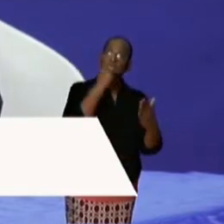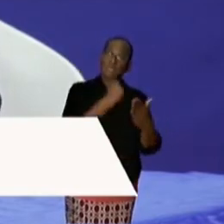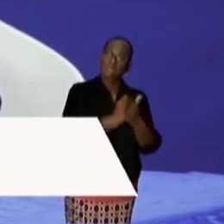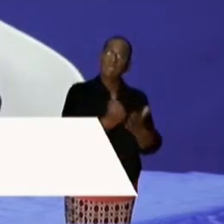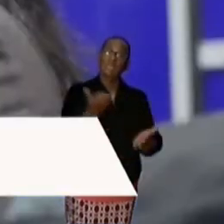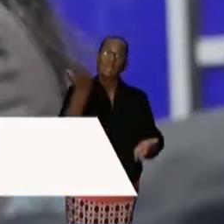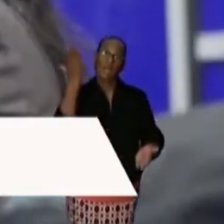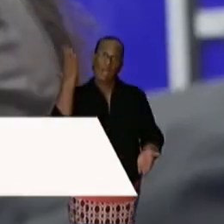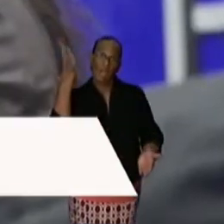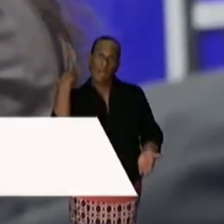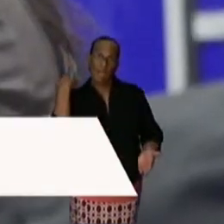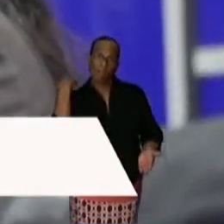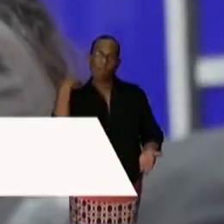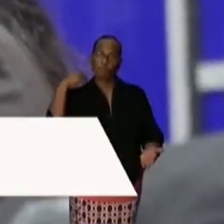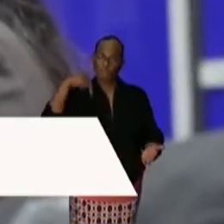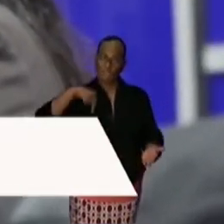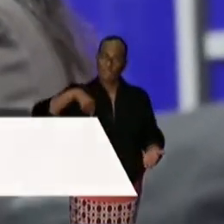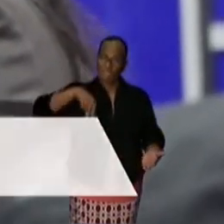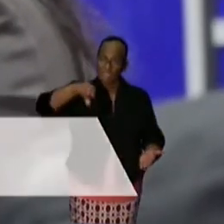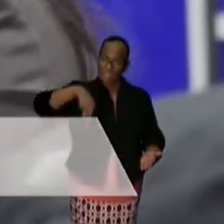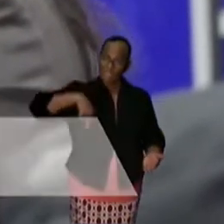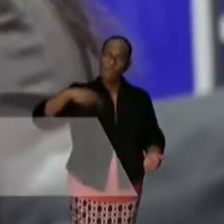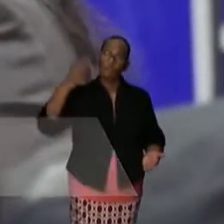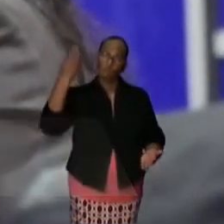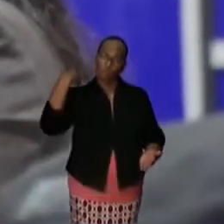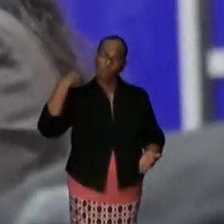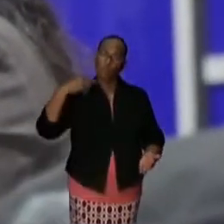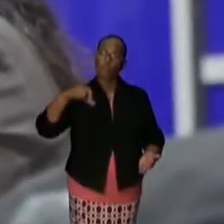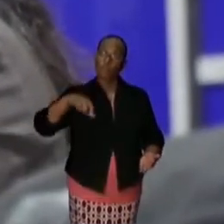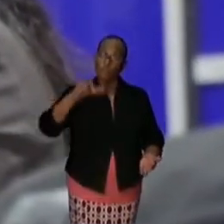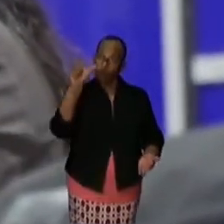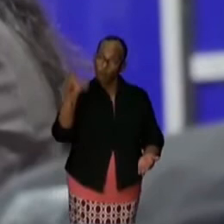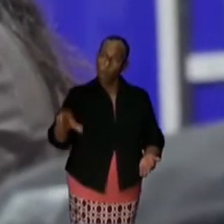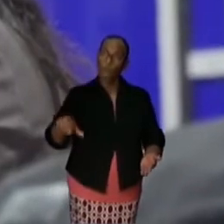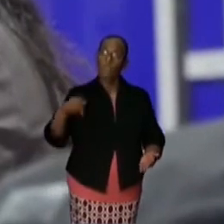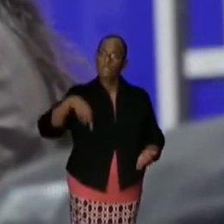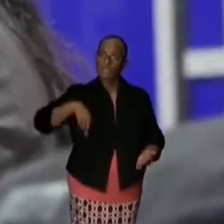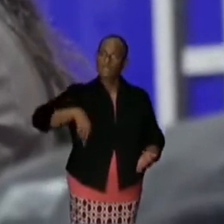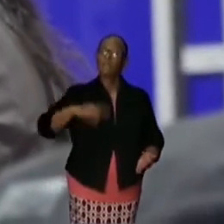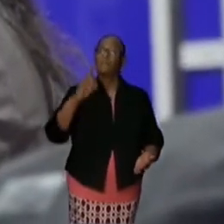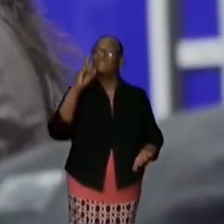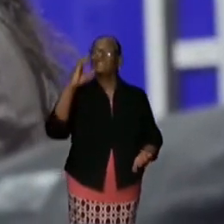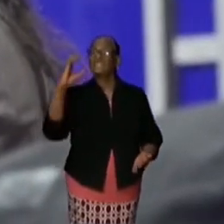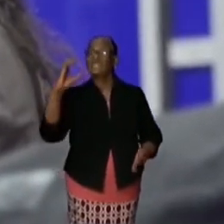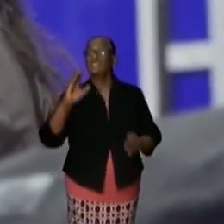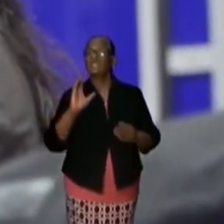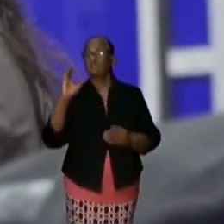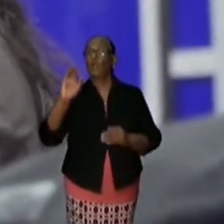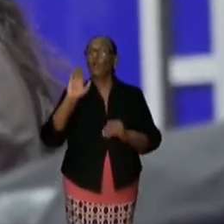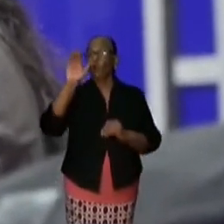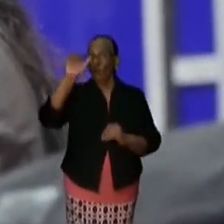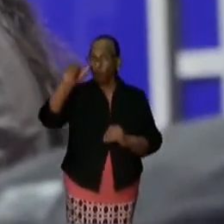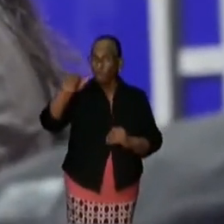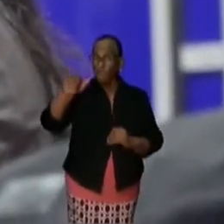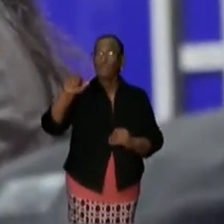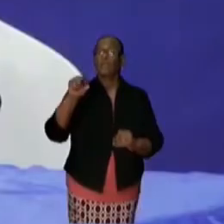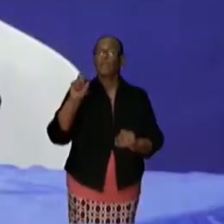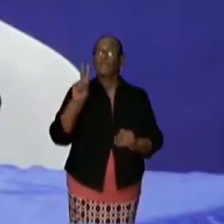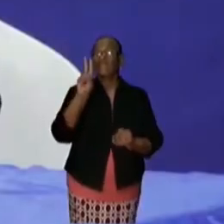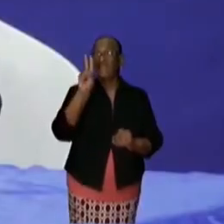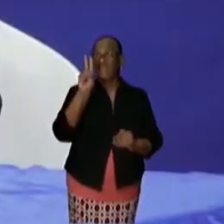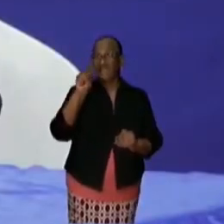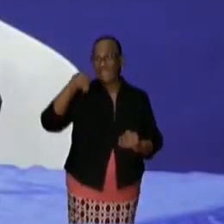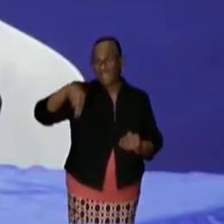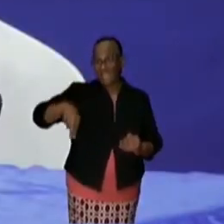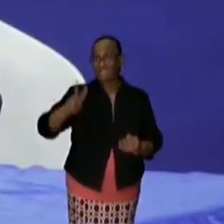afgelopen, begin deze week, eind vorige week, met de DC van Commewijne, met de presscom van NVB,